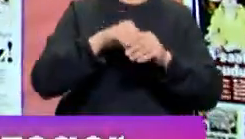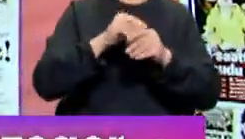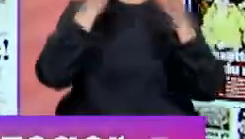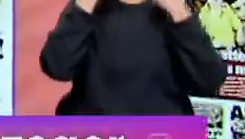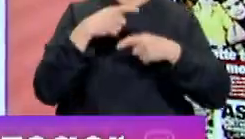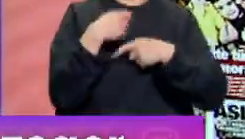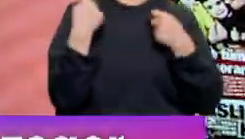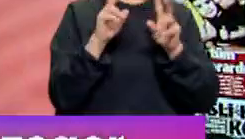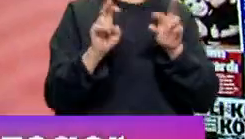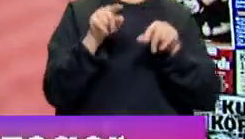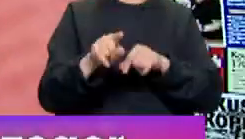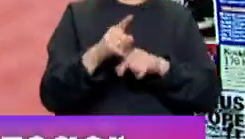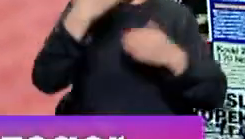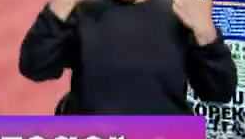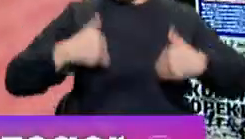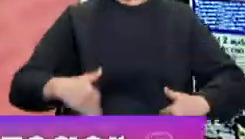konusunda şahsıma